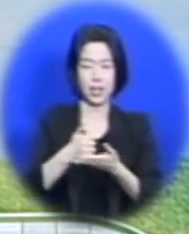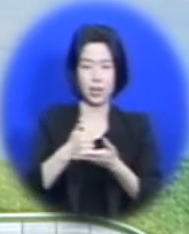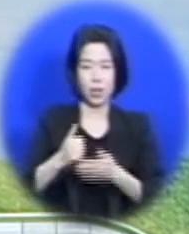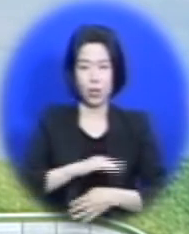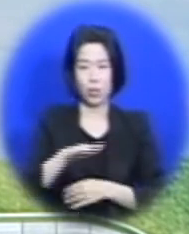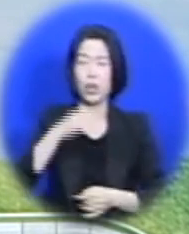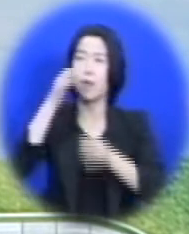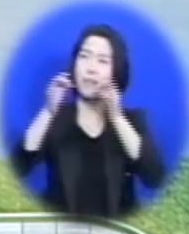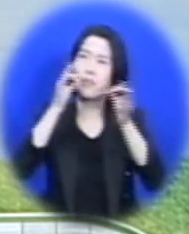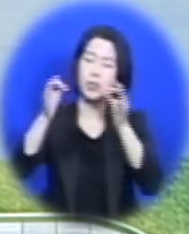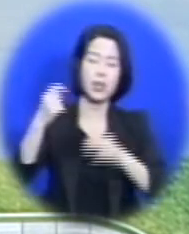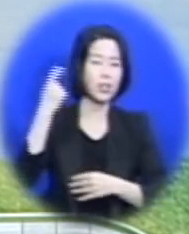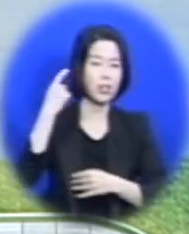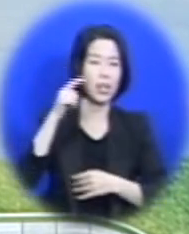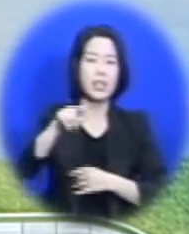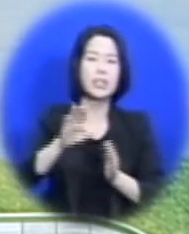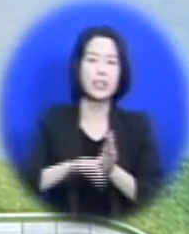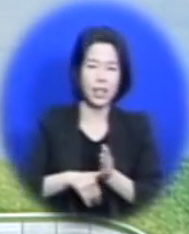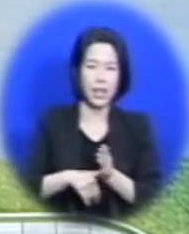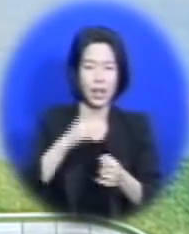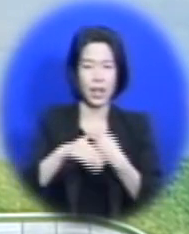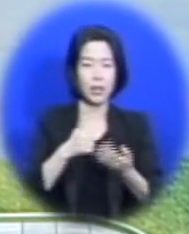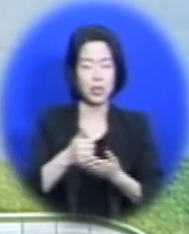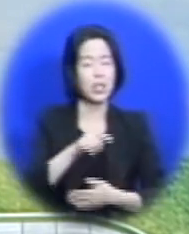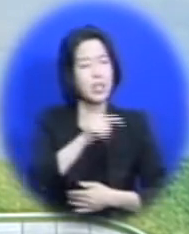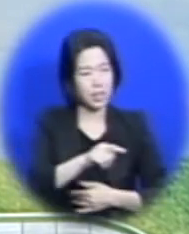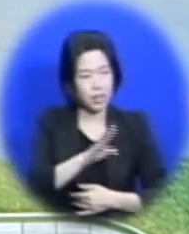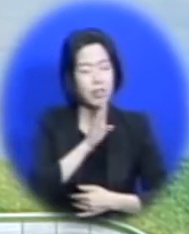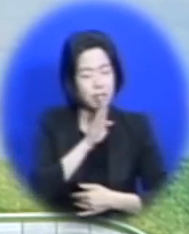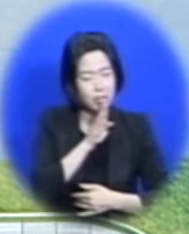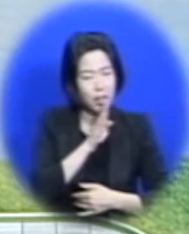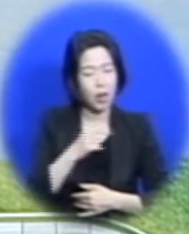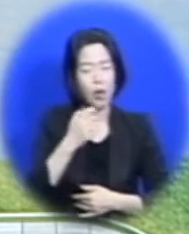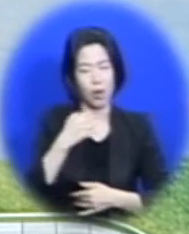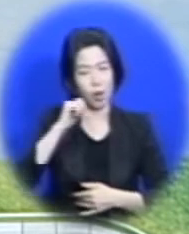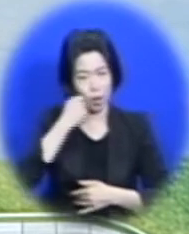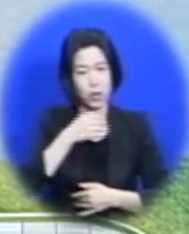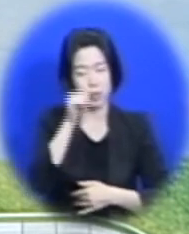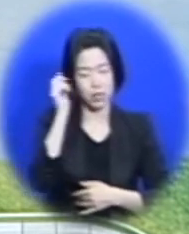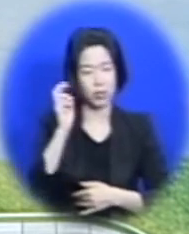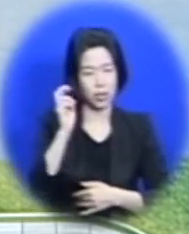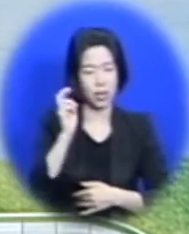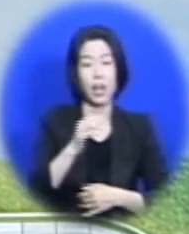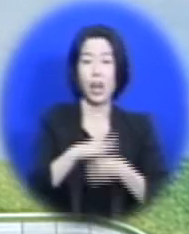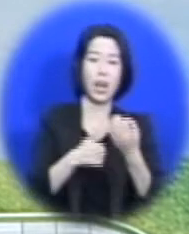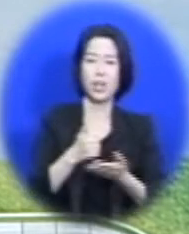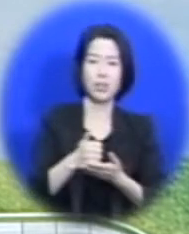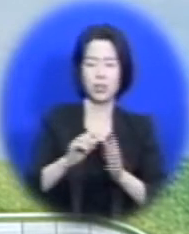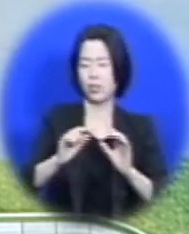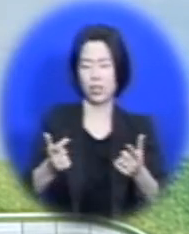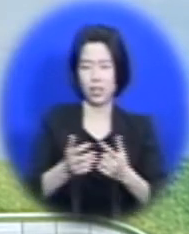하나님께 비명을 지른다고 그제서야 하나님께서 너가 그런 어려움이 있었냐? 하나님이 그러시겠어요?